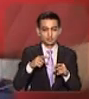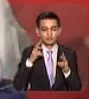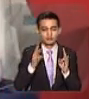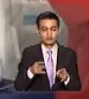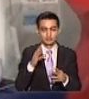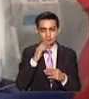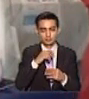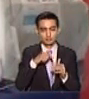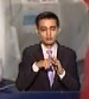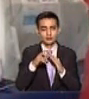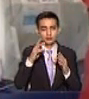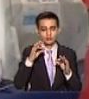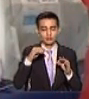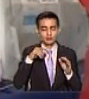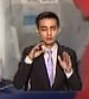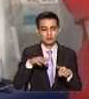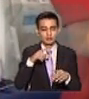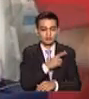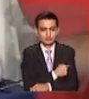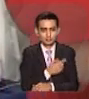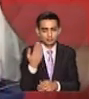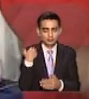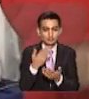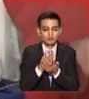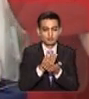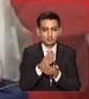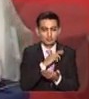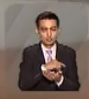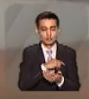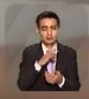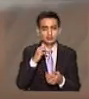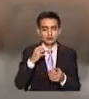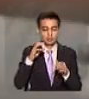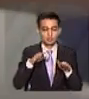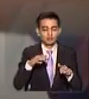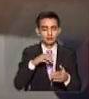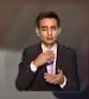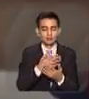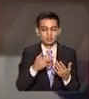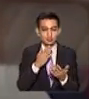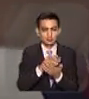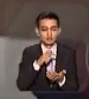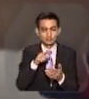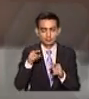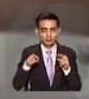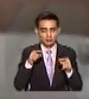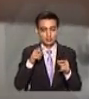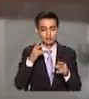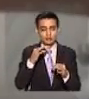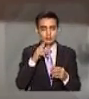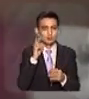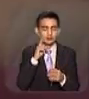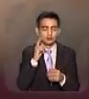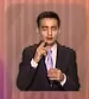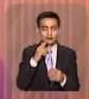клиники, предлагающие подобную услугу, работают уже в нескольких штатах США и пользуются большим спросом. При этом каждая инъекция молодой крови